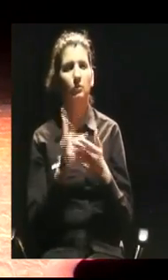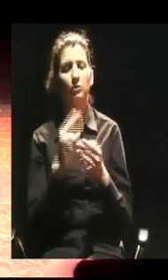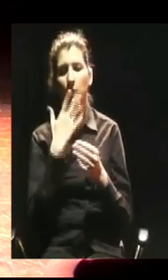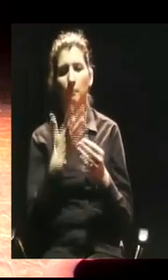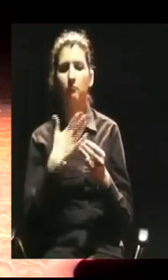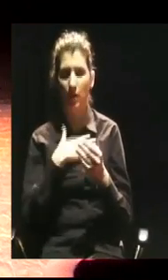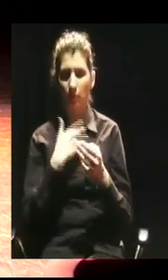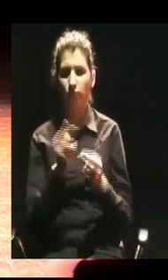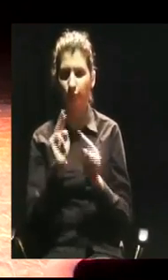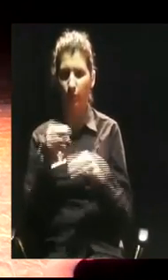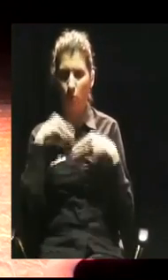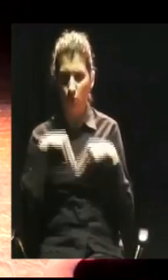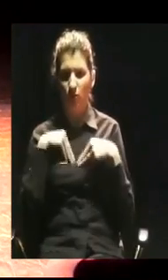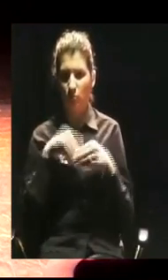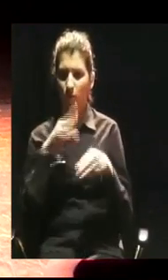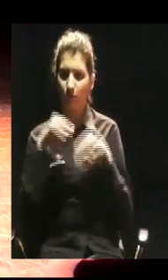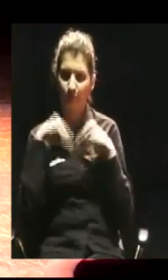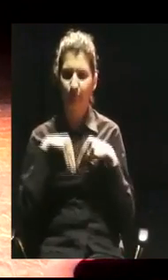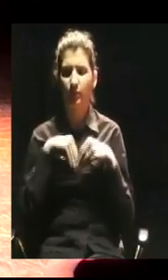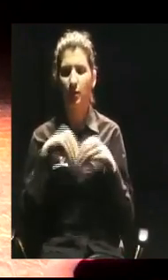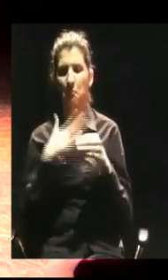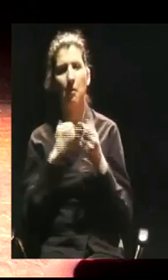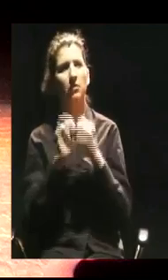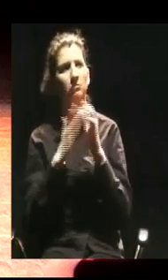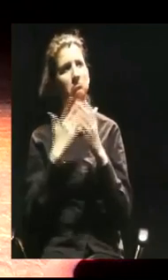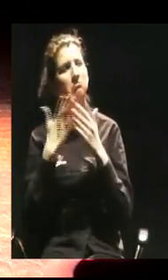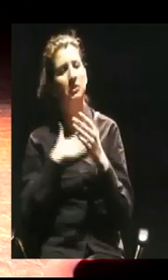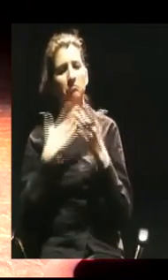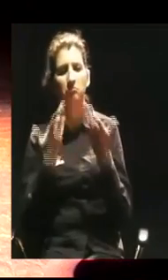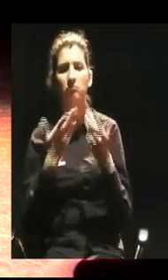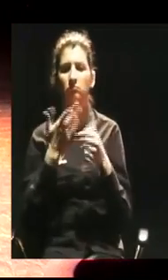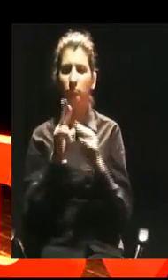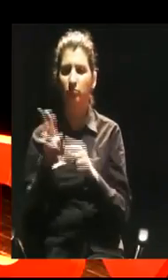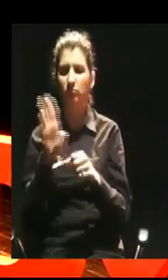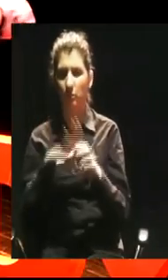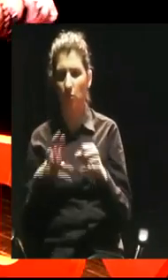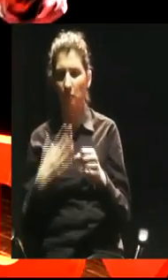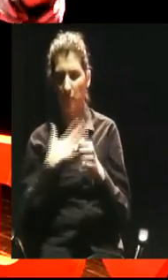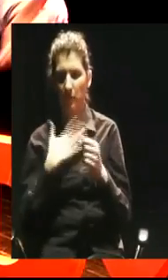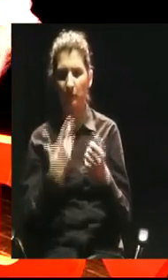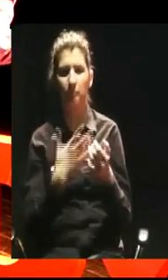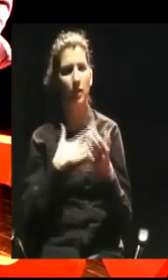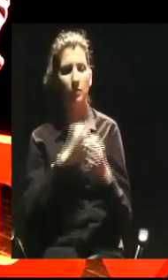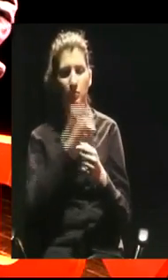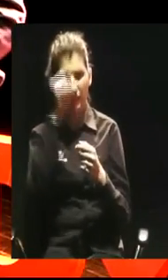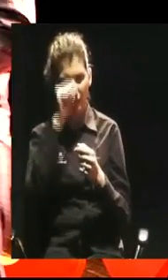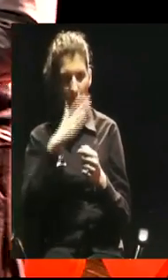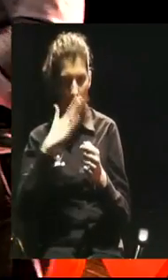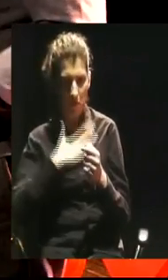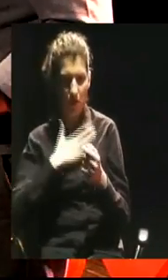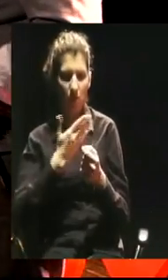mam tożsamość. Albo mam jakąś narodowość. Mam imię i